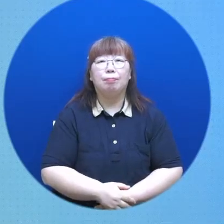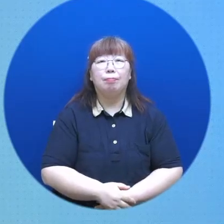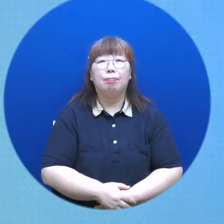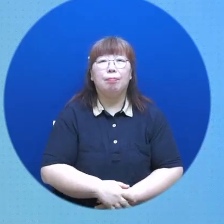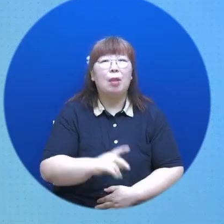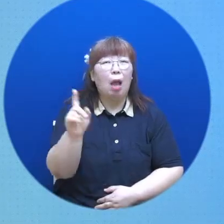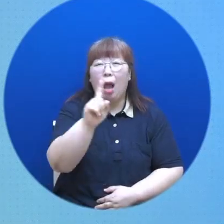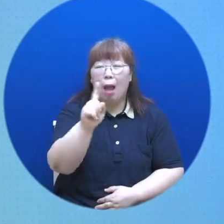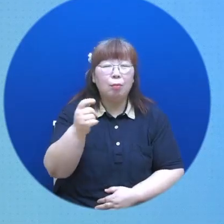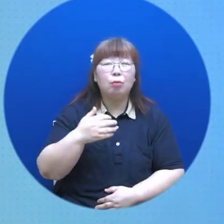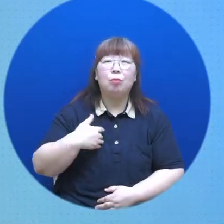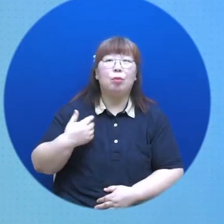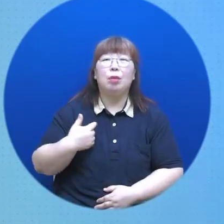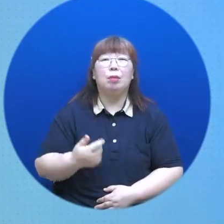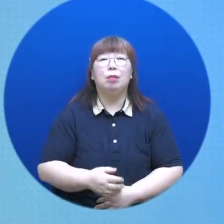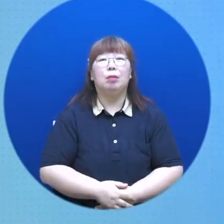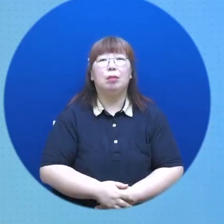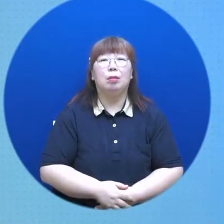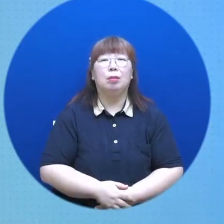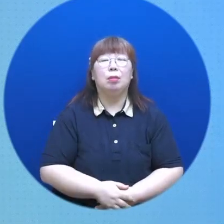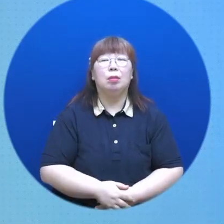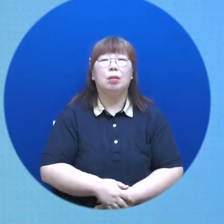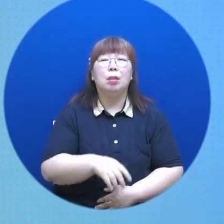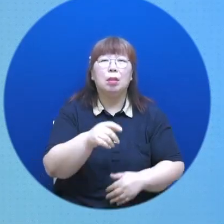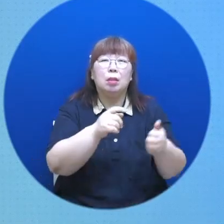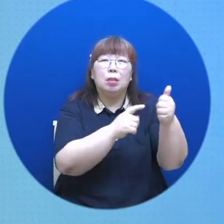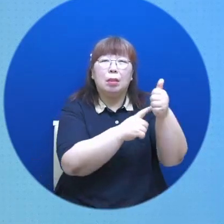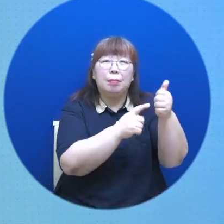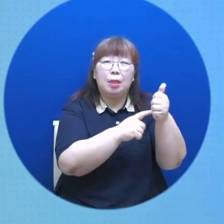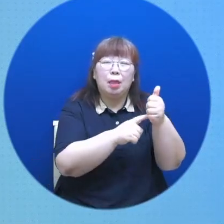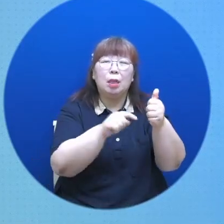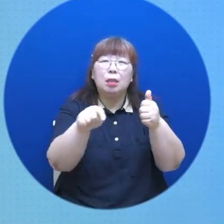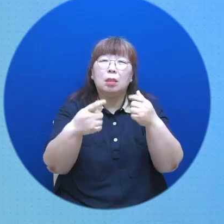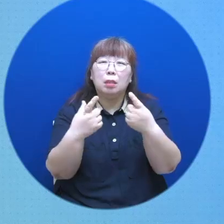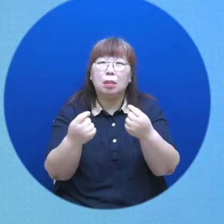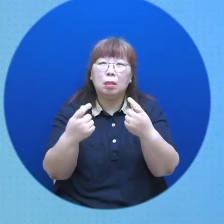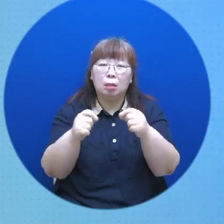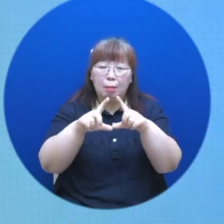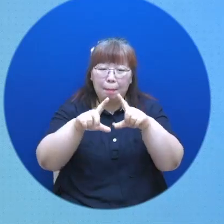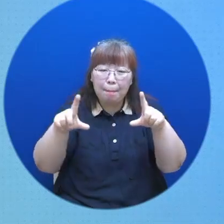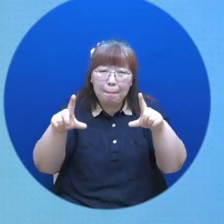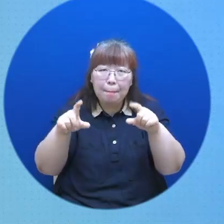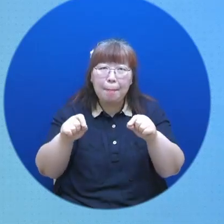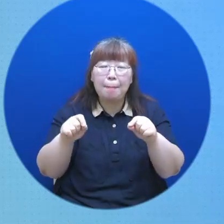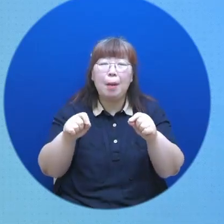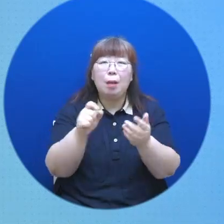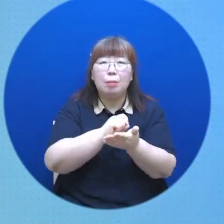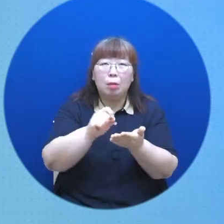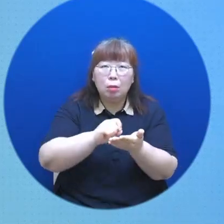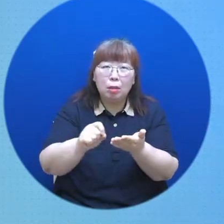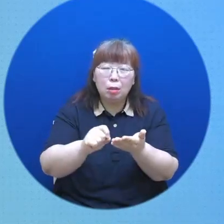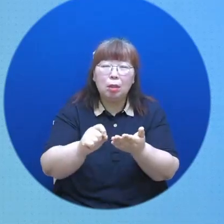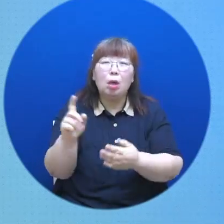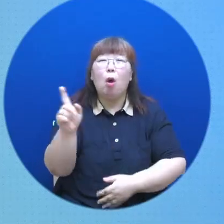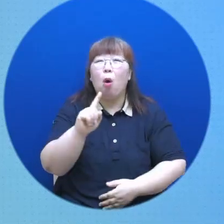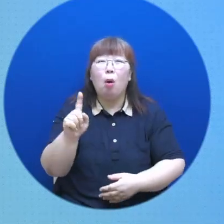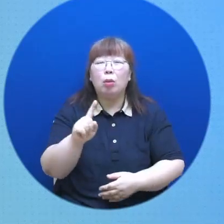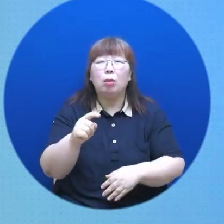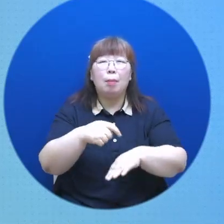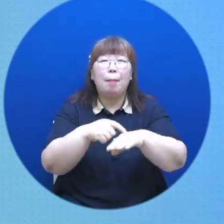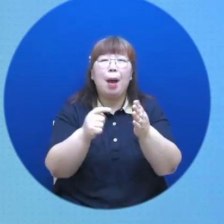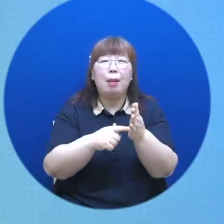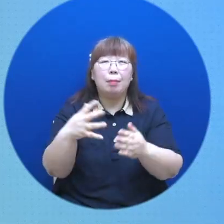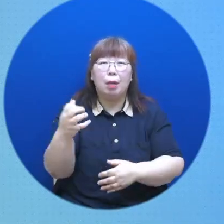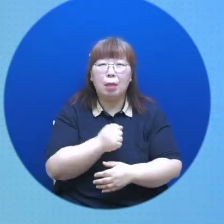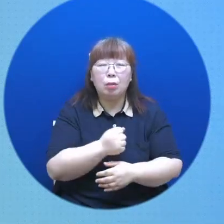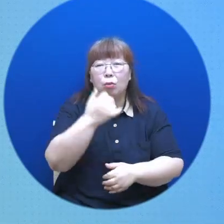아무도 몰랐어요. 그 형제님이 그런 글을 남겼는지, 그런 마음으로 섬겼는지 아무도 몰랐어요. 이 형제님은